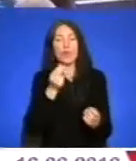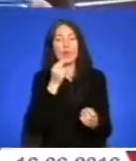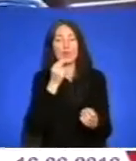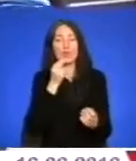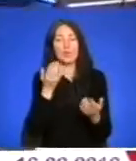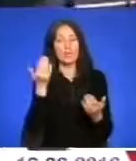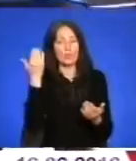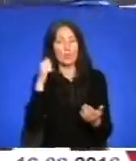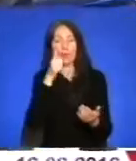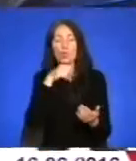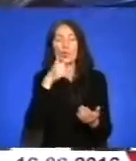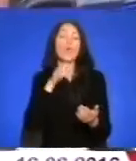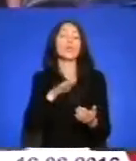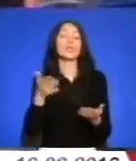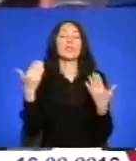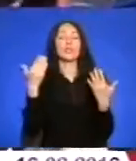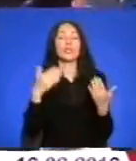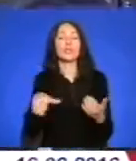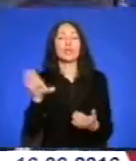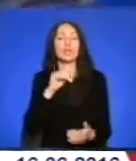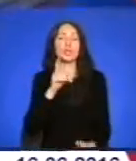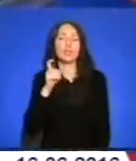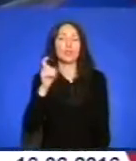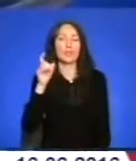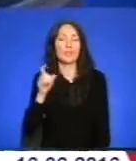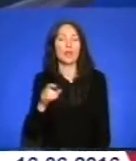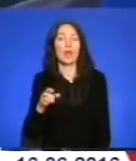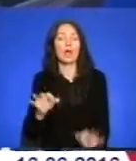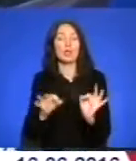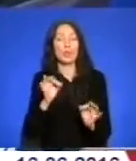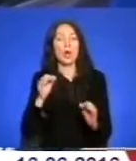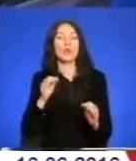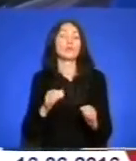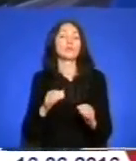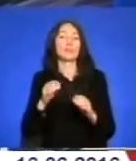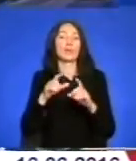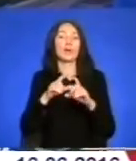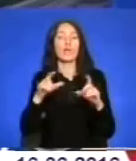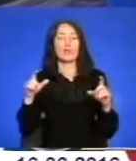Адже минулоріч діти відпочили на всі 100. Нормально в таборі, добре,